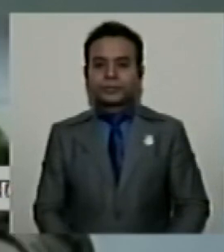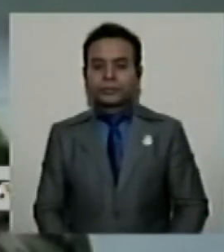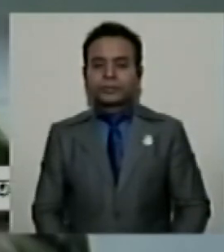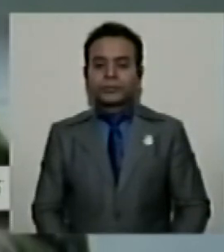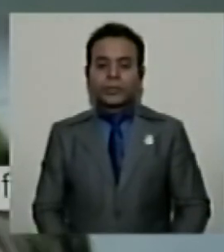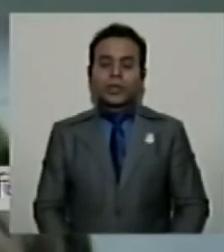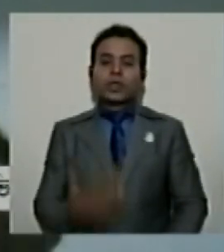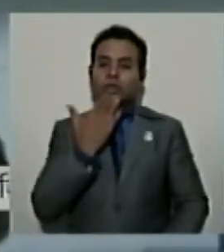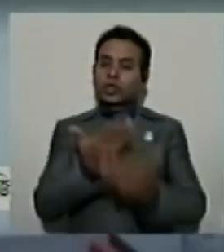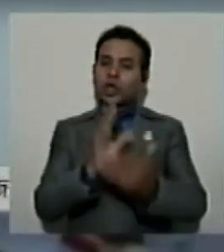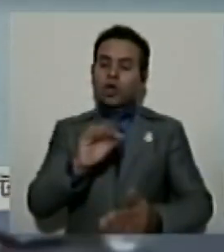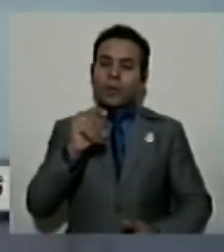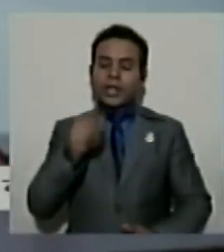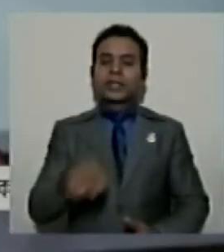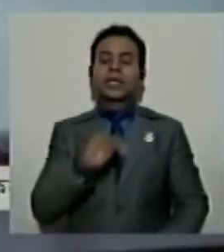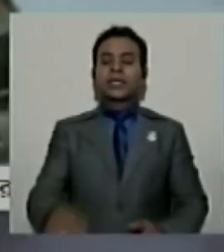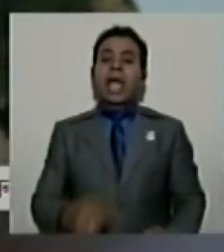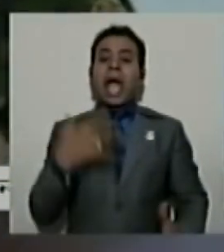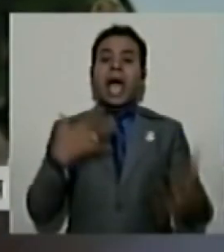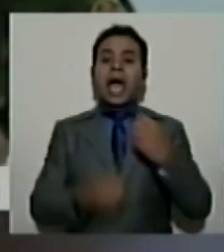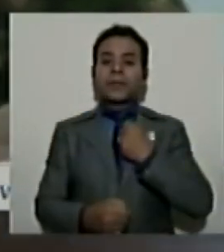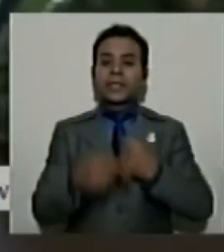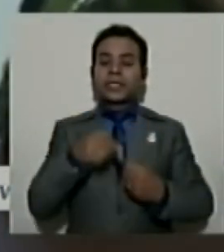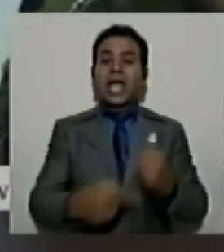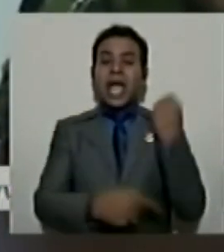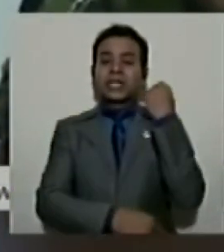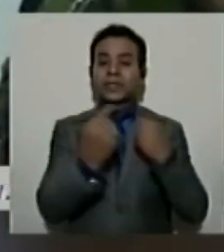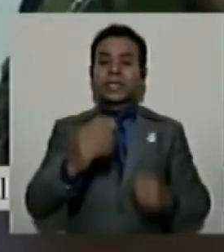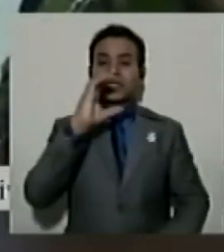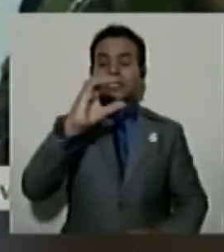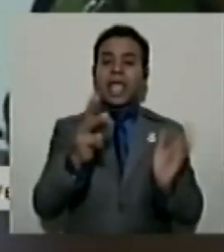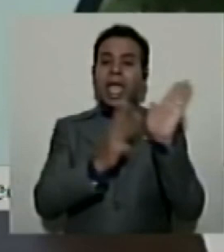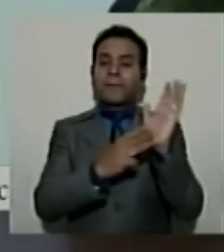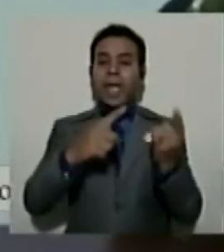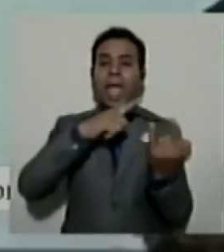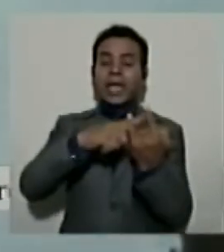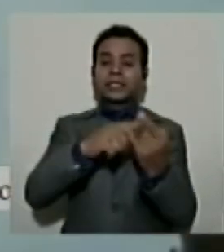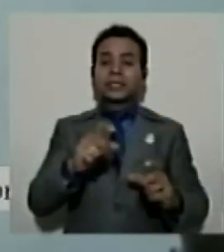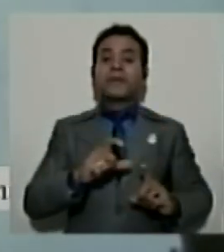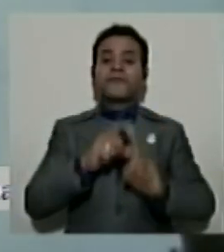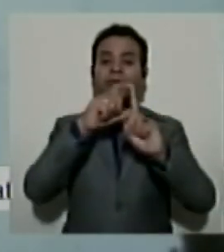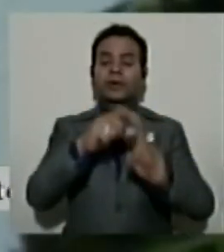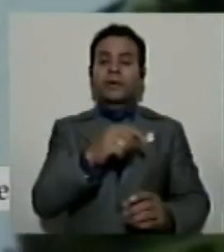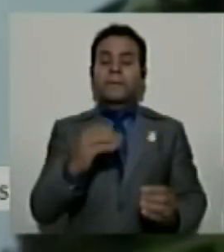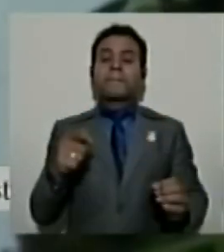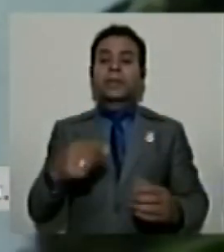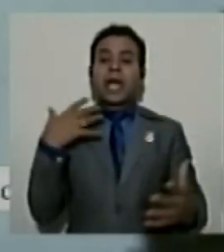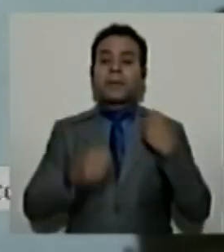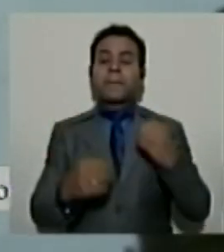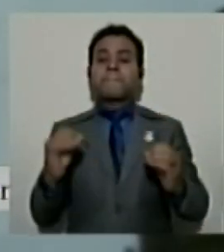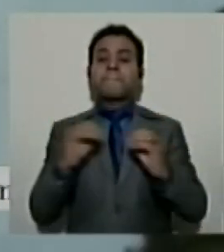ধন্যবাদ ব্রিগেডিয়ার জেনারেল ডাক্তার মোহাম্মদ শহীদুল্লাহ। এবার আমি বাংলাদেশের কোভিড-19 পরিস্থিতি বিষয়ে বলবো।